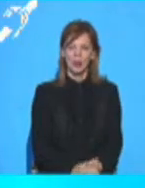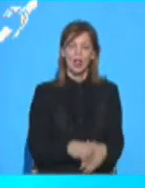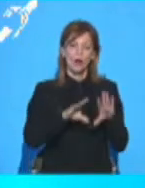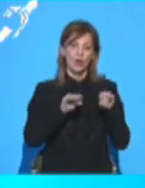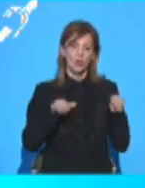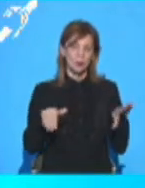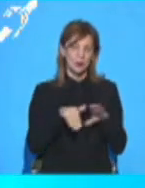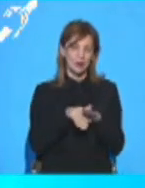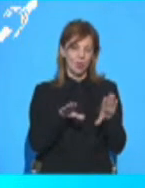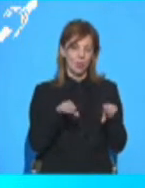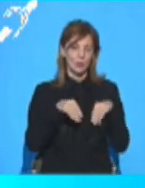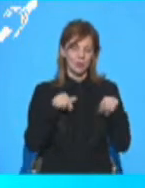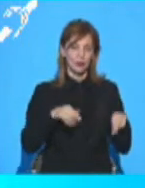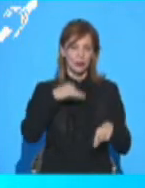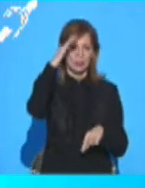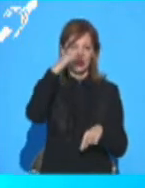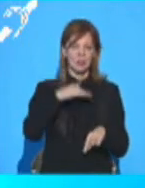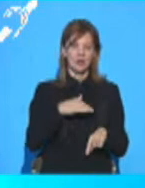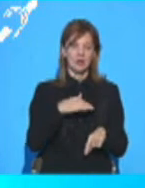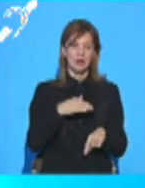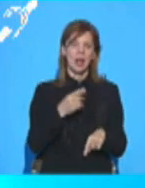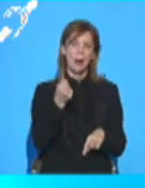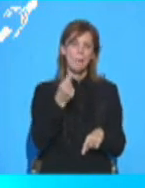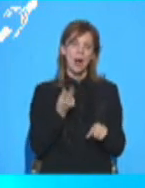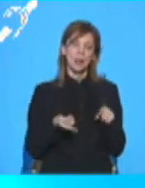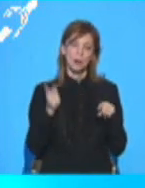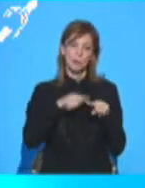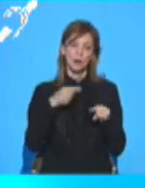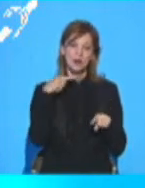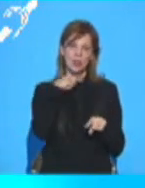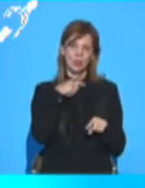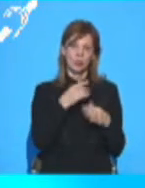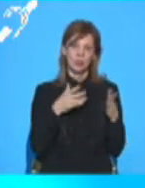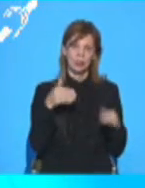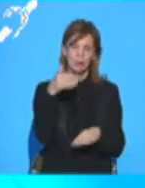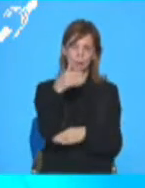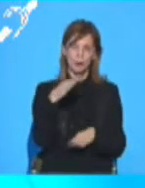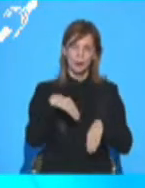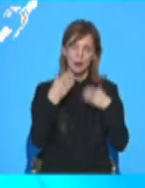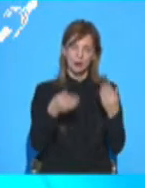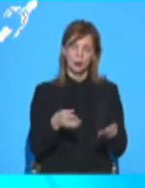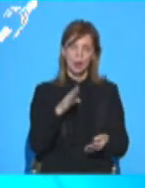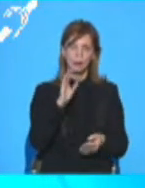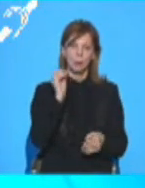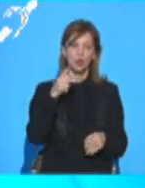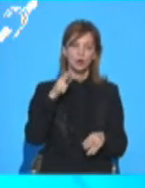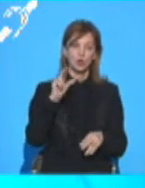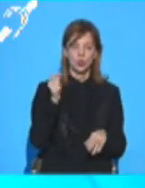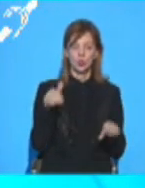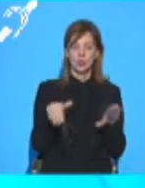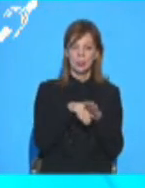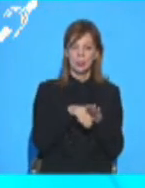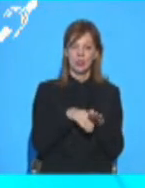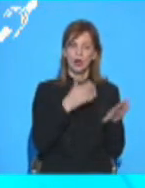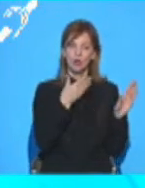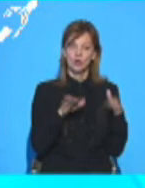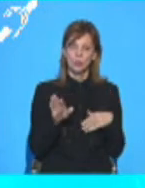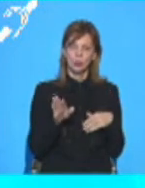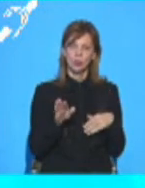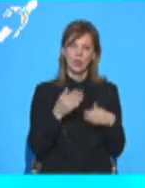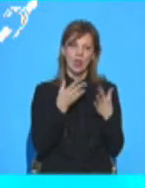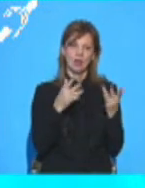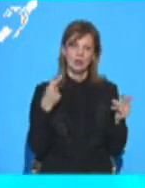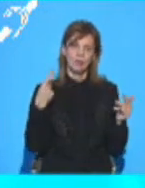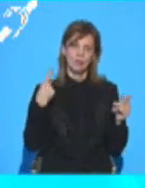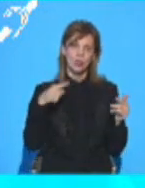Mulți angajați au primit în aceste zile prime de Crăciun. Câteva companii și societăți au acordat bonusuri salariaților. Sumele au pornit de la